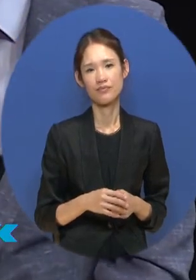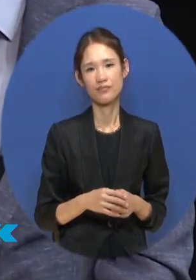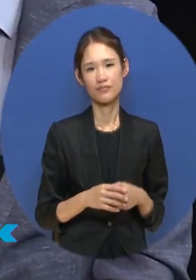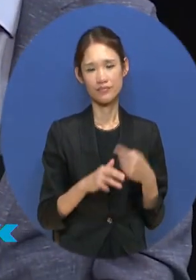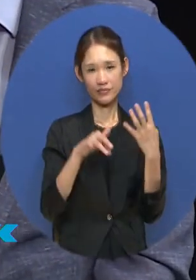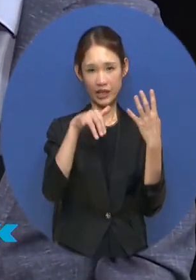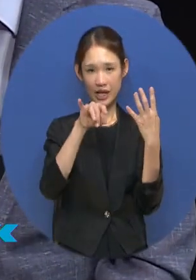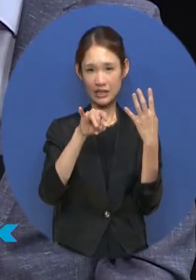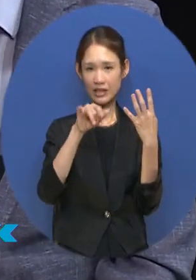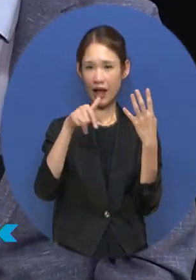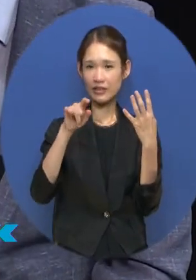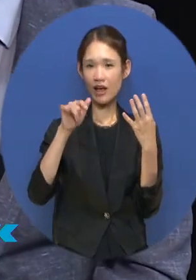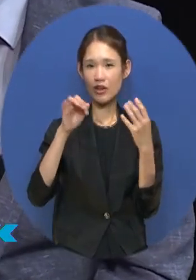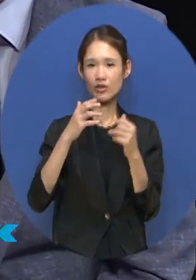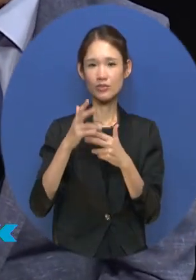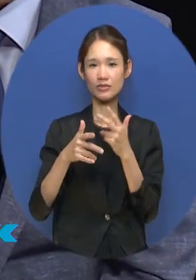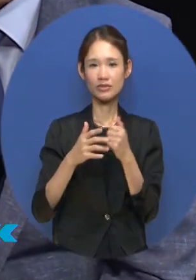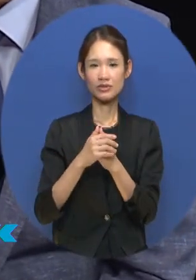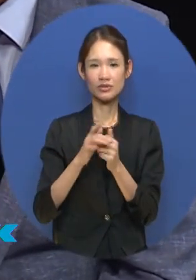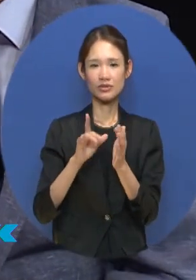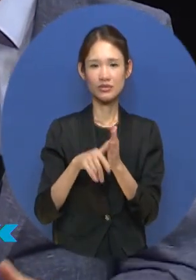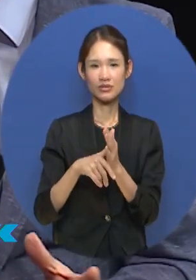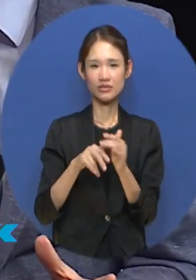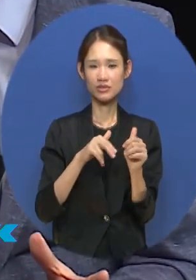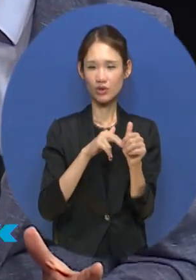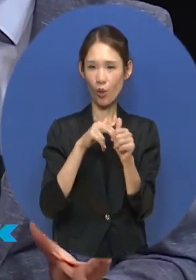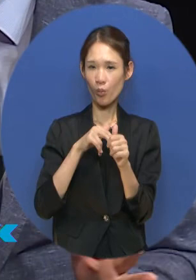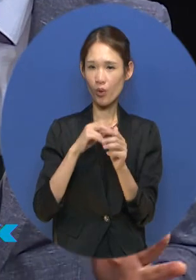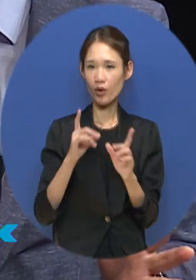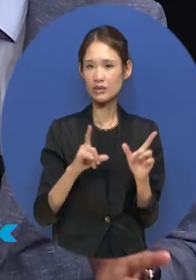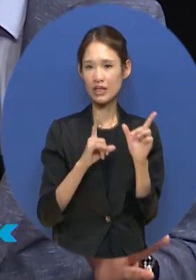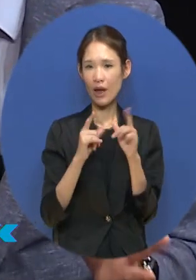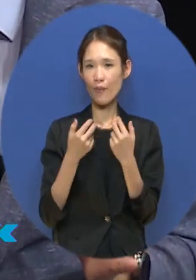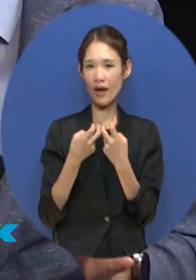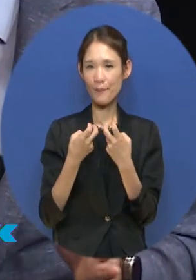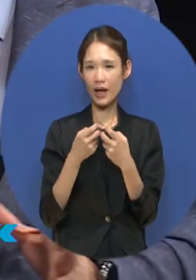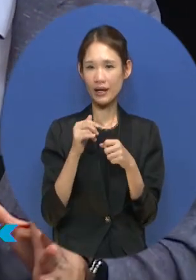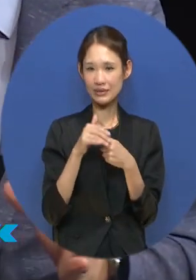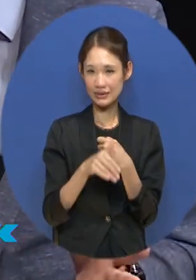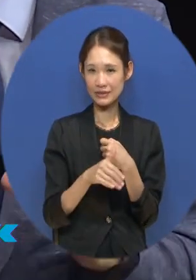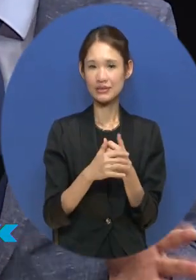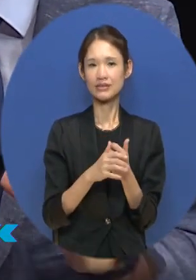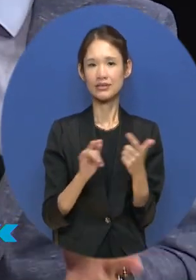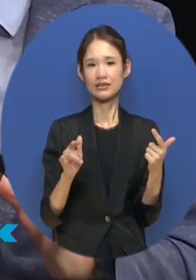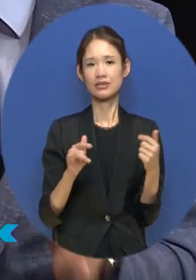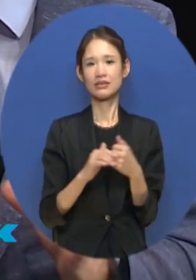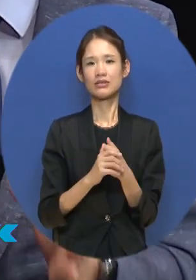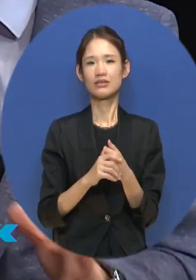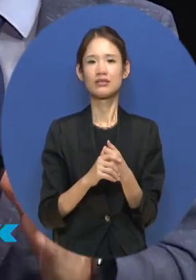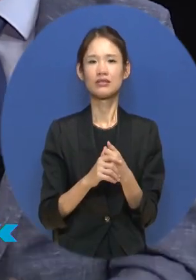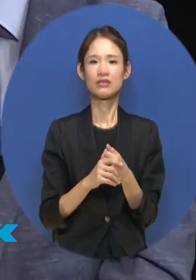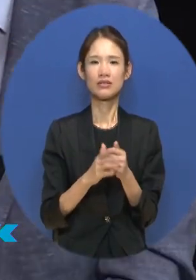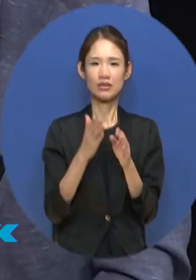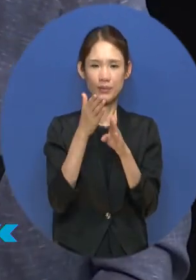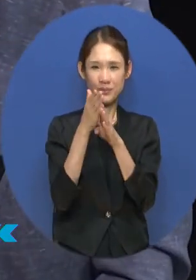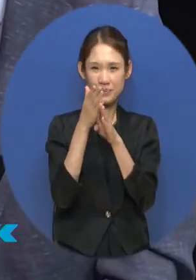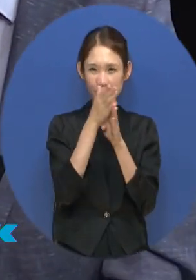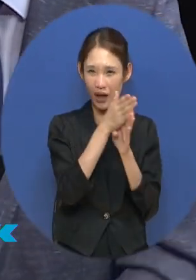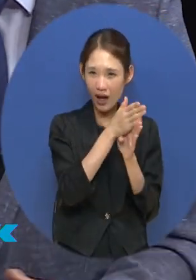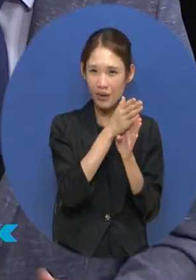4차 산업 시대 글쎄요. 4차 산업 시대라는 게 정보라든가 어떤 생활 양식의 극단적인 어떤